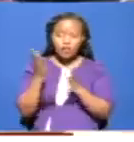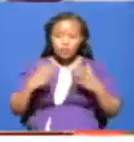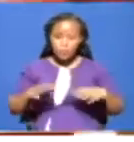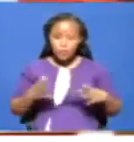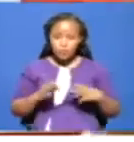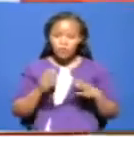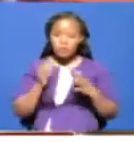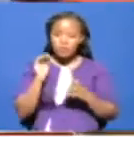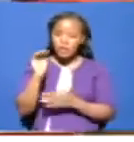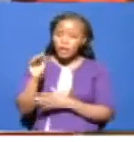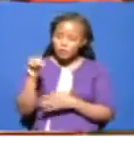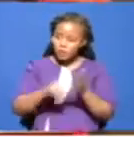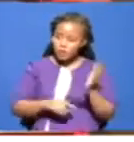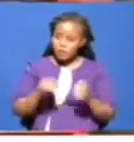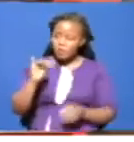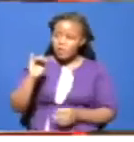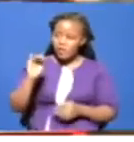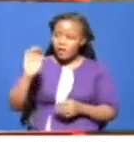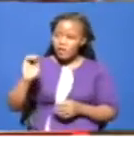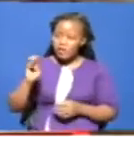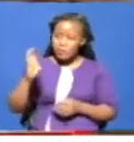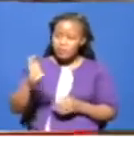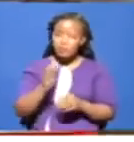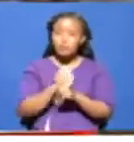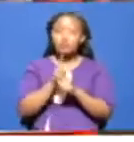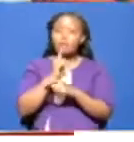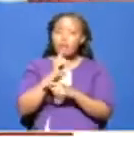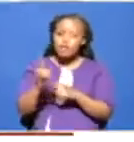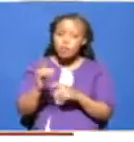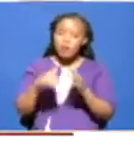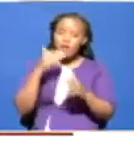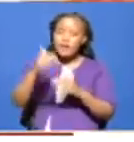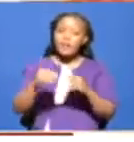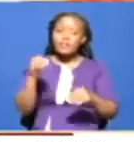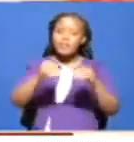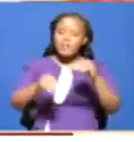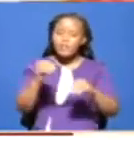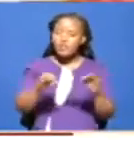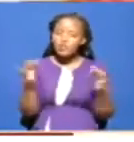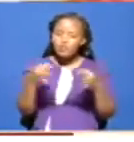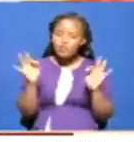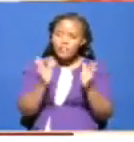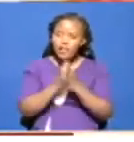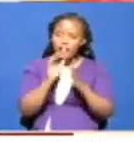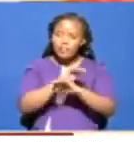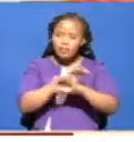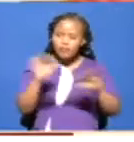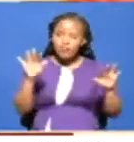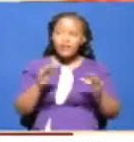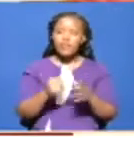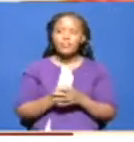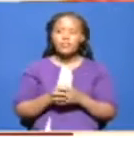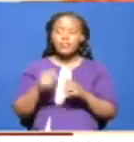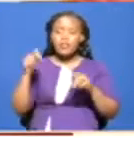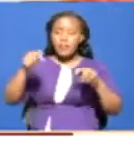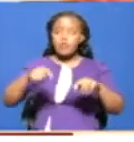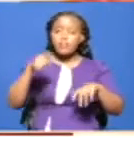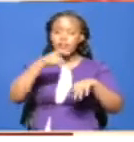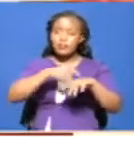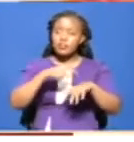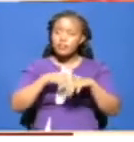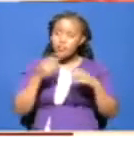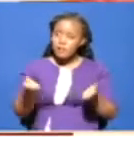na mipaka kuhakikisha uchaguzi mkuu ujao utakuwa huru na wa haki. Safari hii nataka mchunge